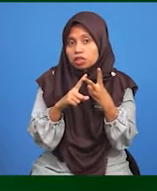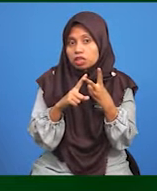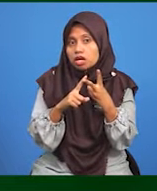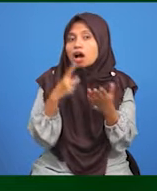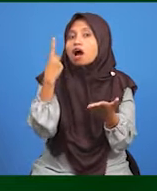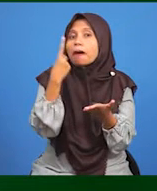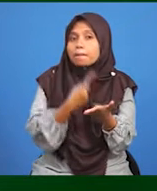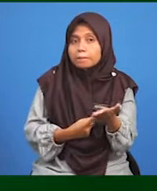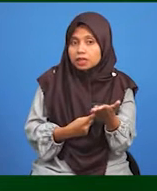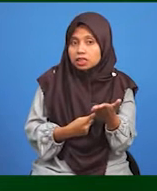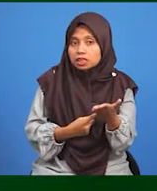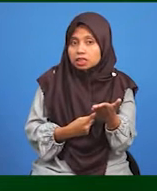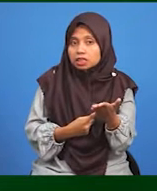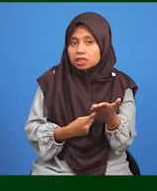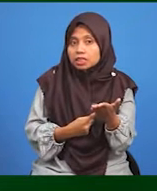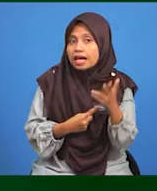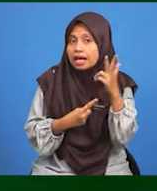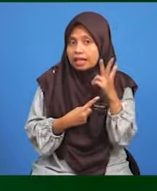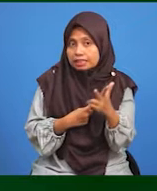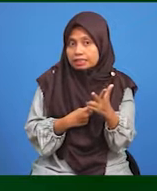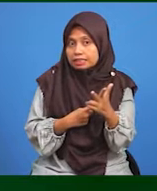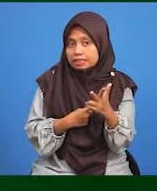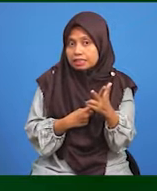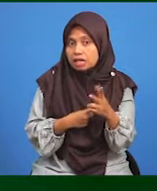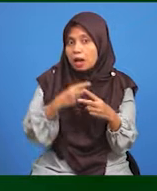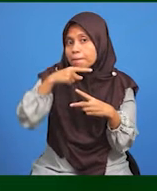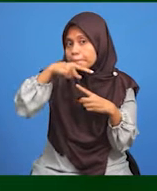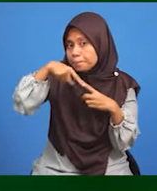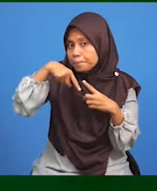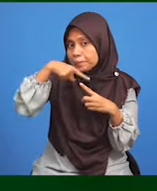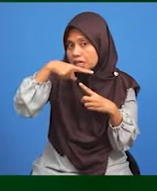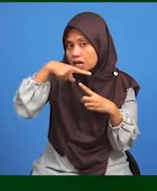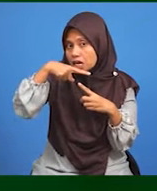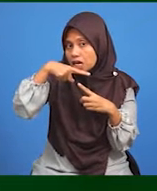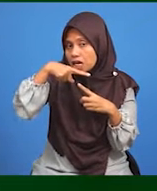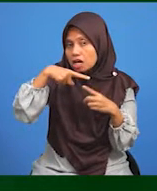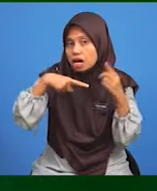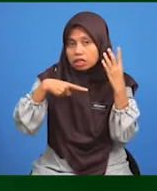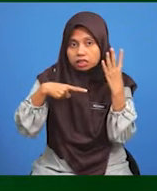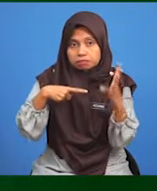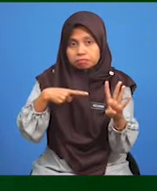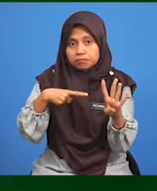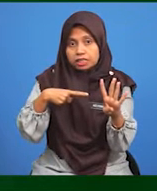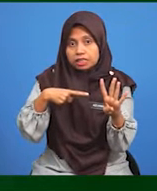apa ketiga bila keempat